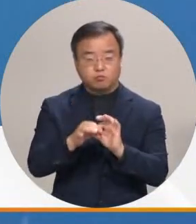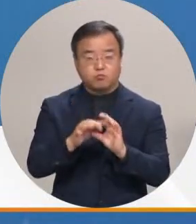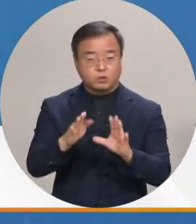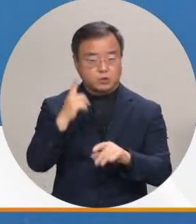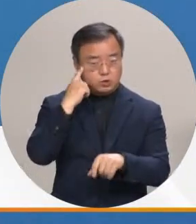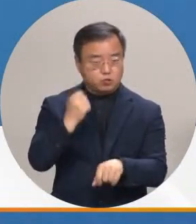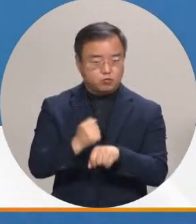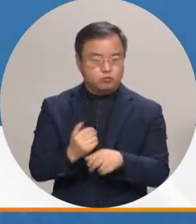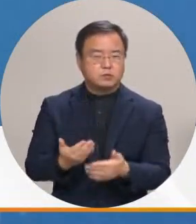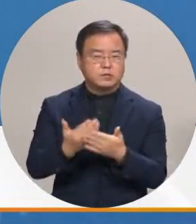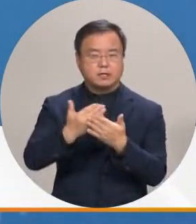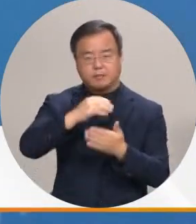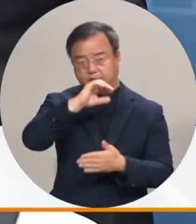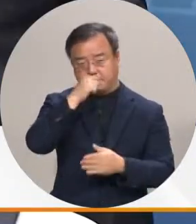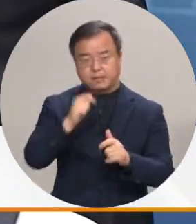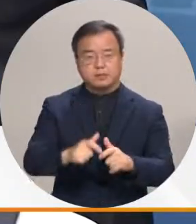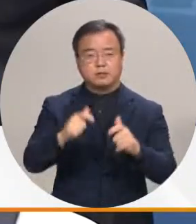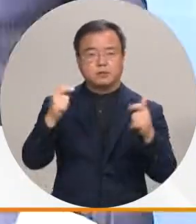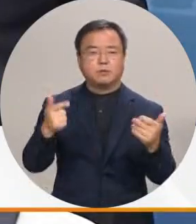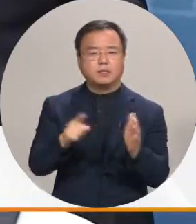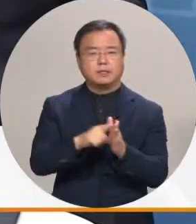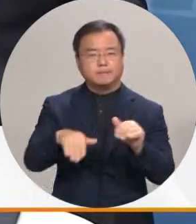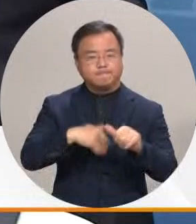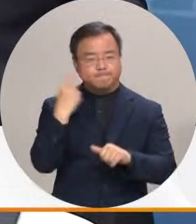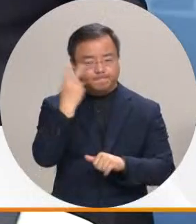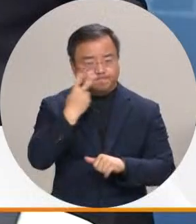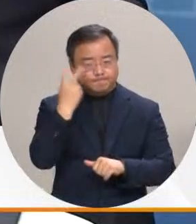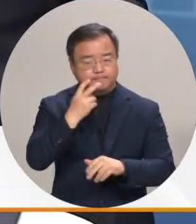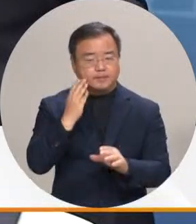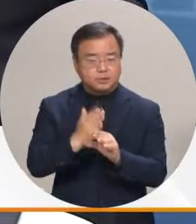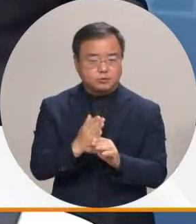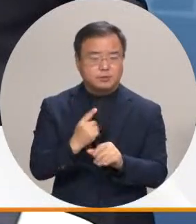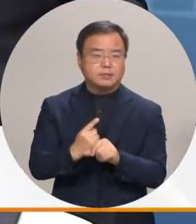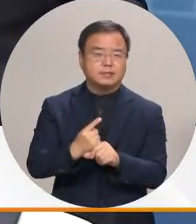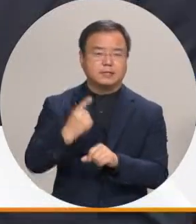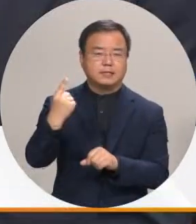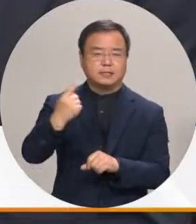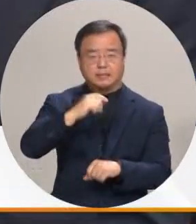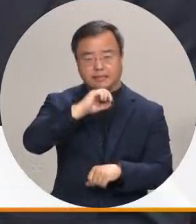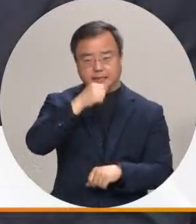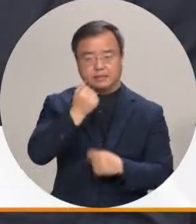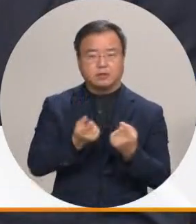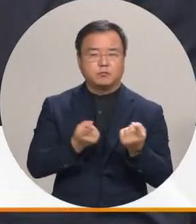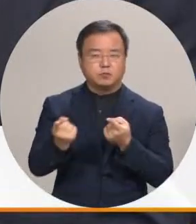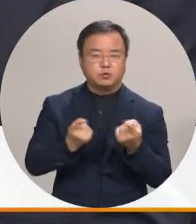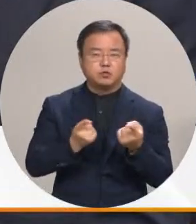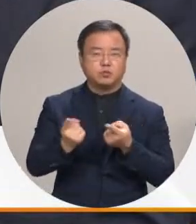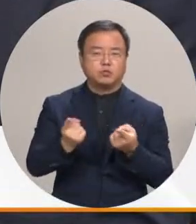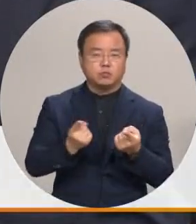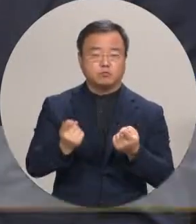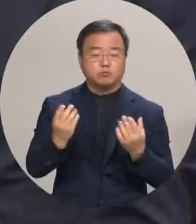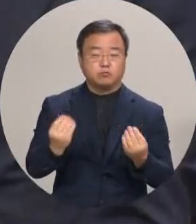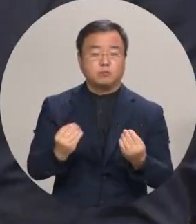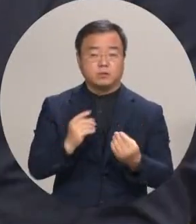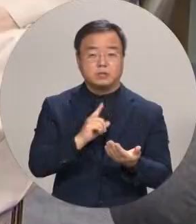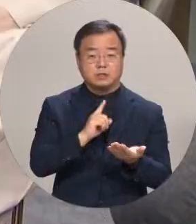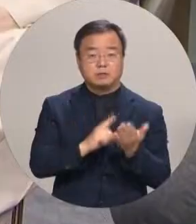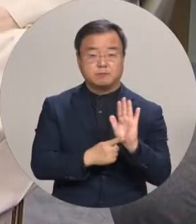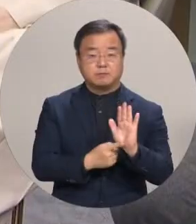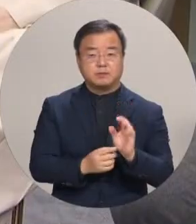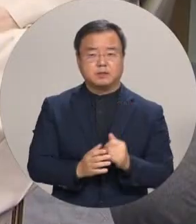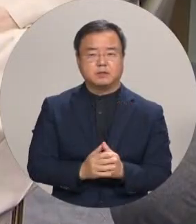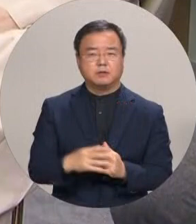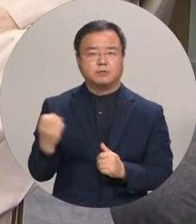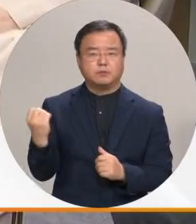예산을 더 확대하기 위한 실태 파악 과정에서 내년도 예산이 조정됐다고 설명했습니다 또 제임